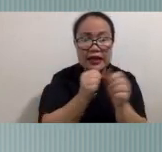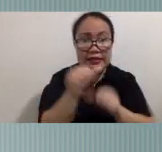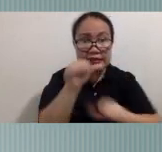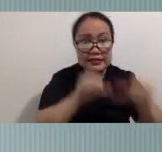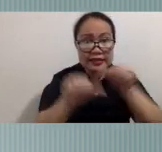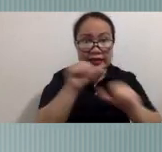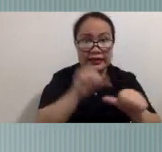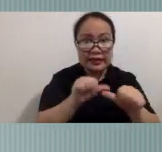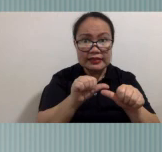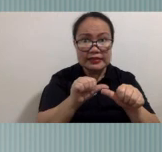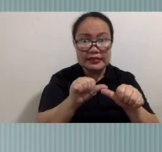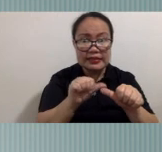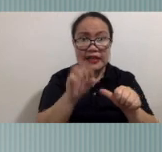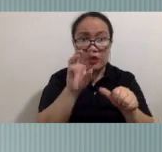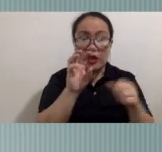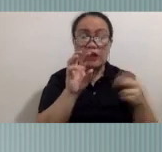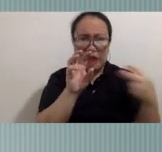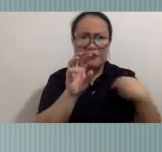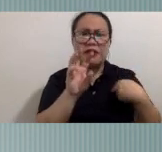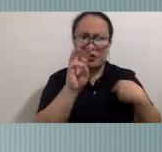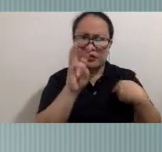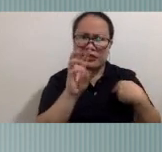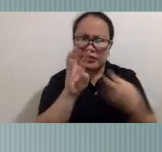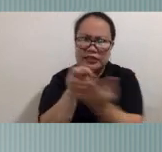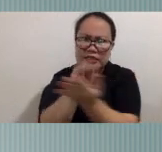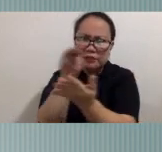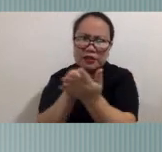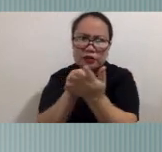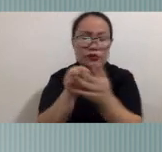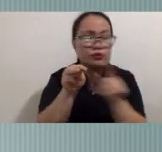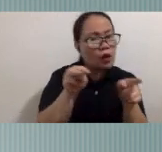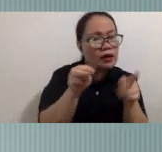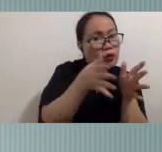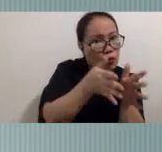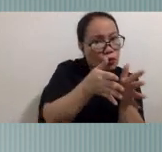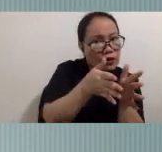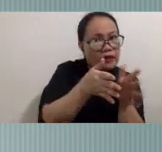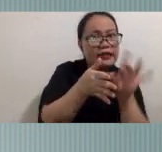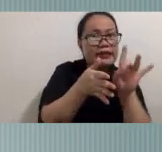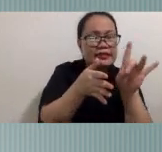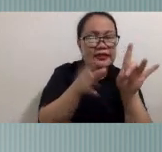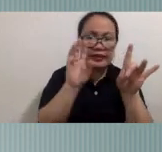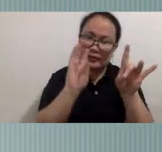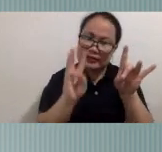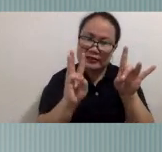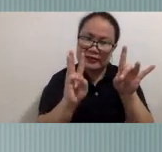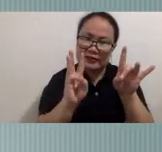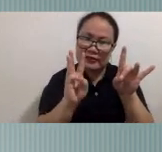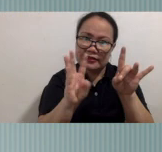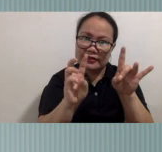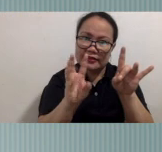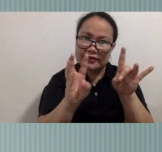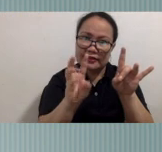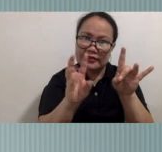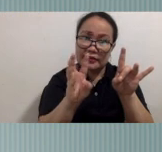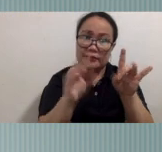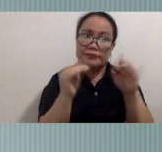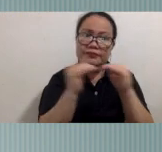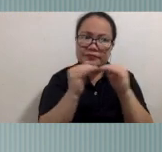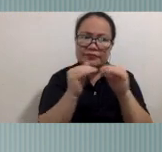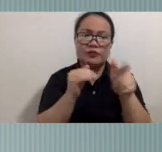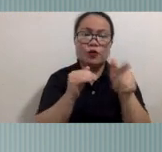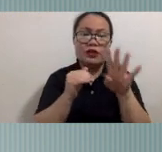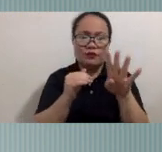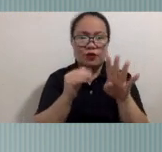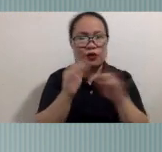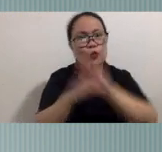daw ang pumasa sa science test. So, ibig sabihin, part doon yung intersection. Since we already have 16, 8